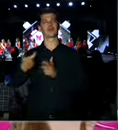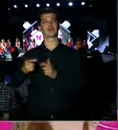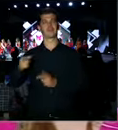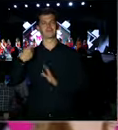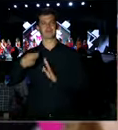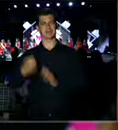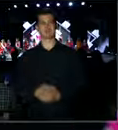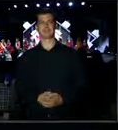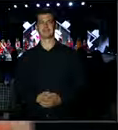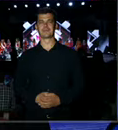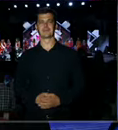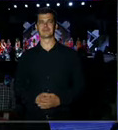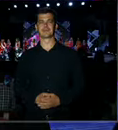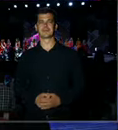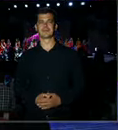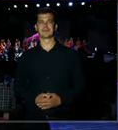wyglądać.